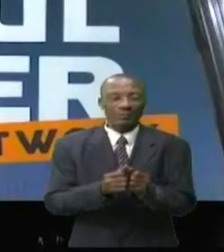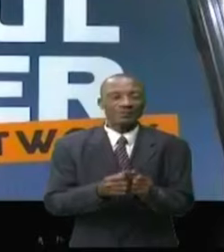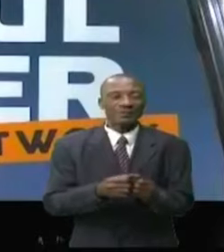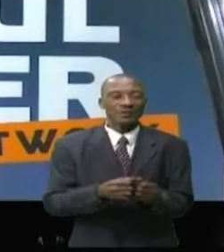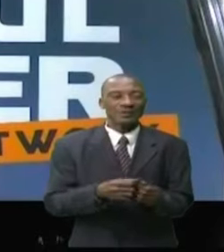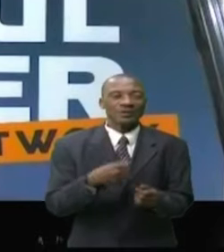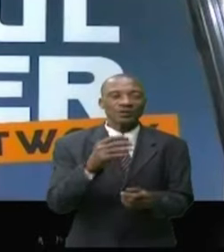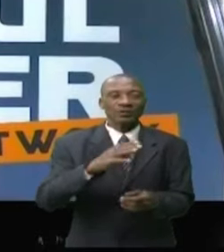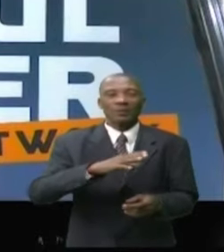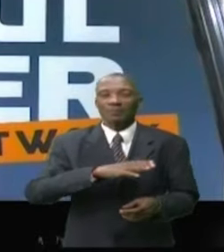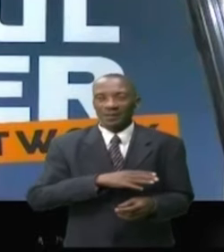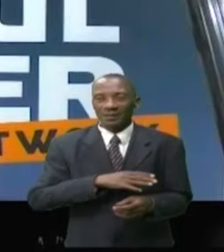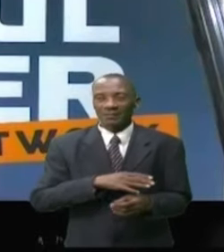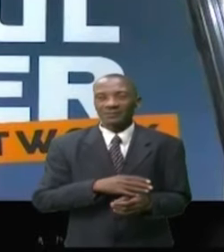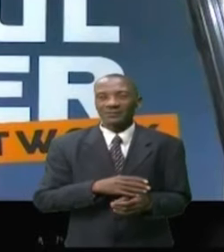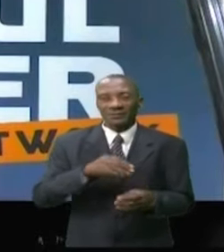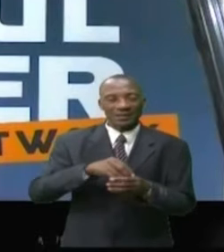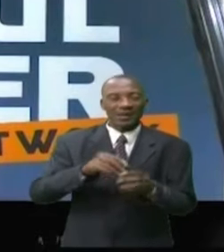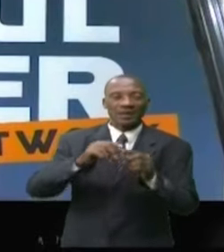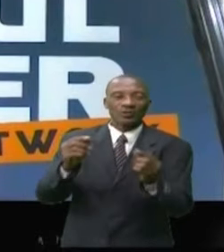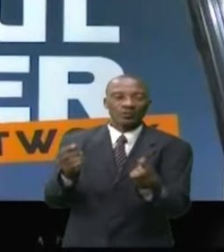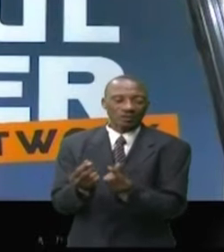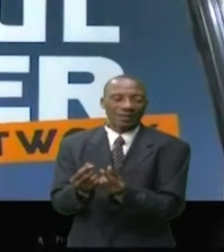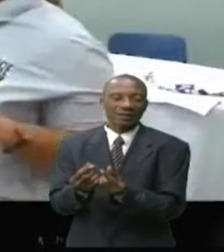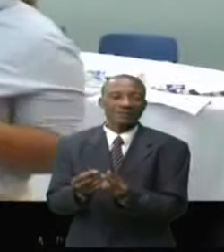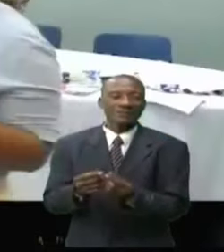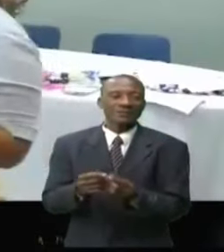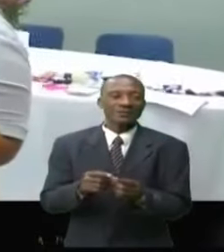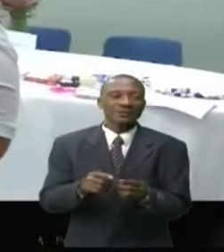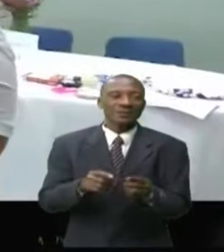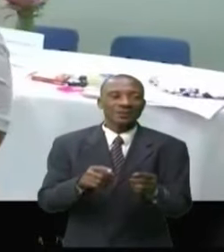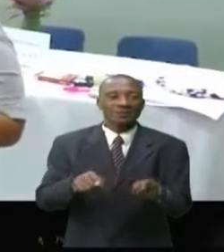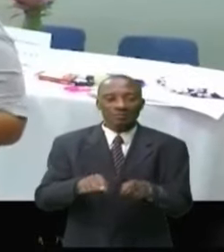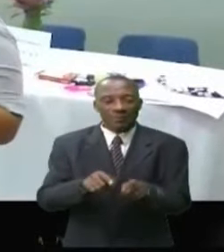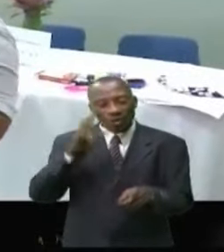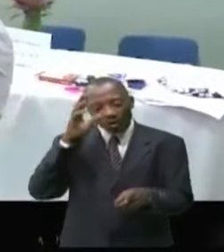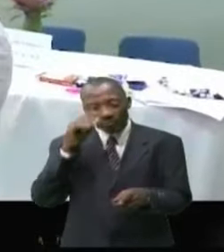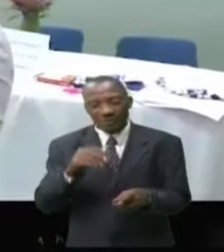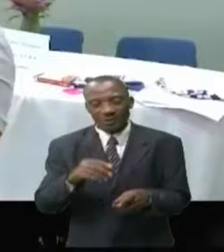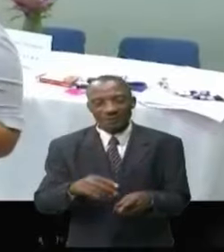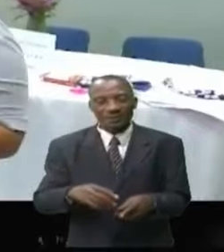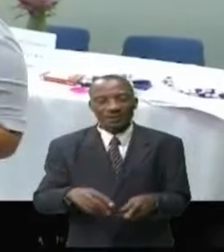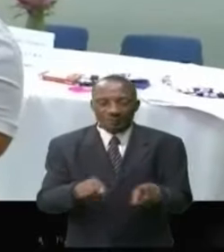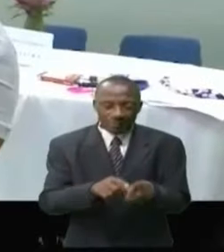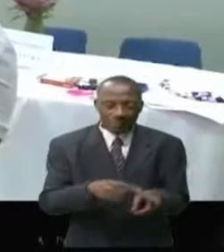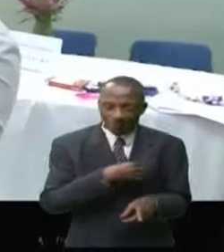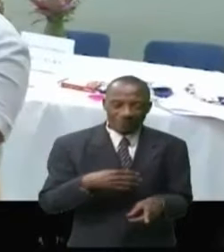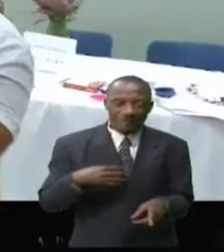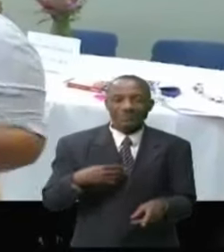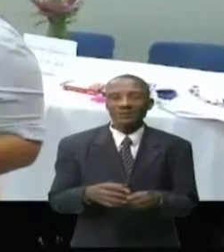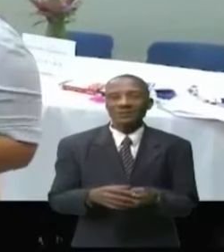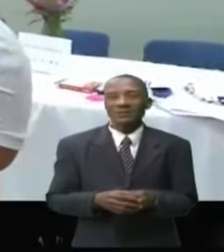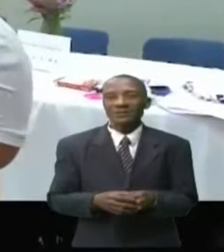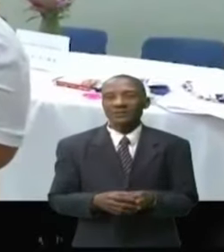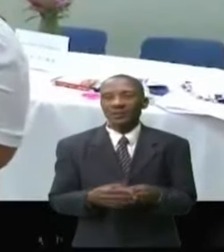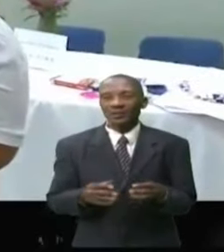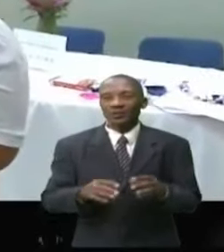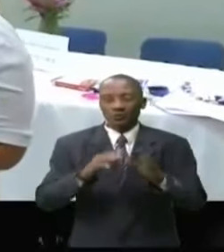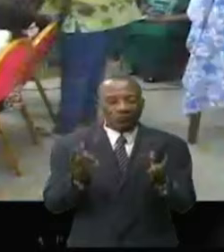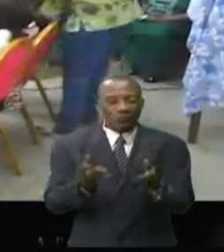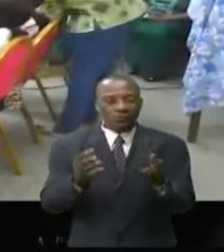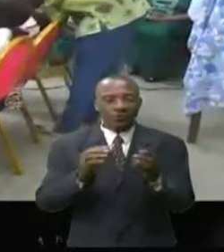maer massifundé d'Afrique du Sud évoluer en vase clos n'étant pas du tout profitable il a fallu partager les